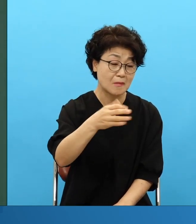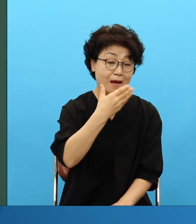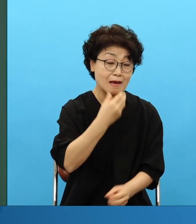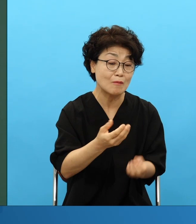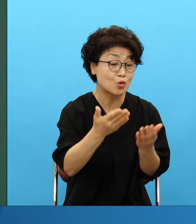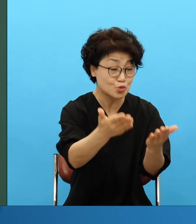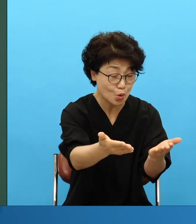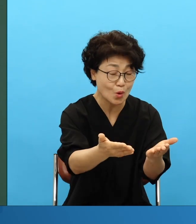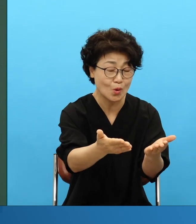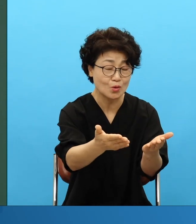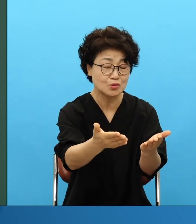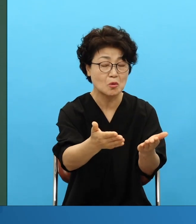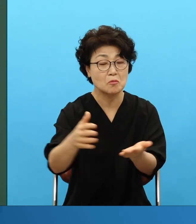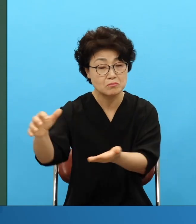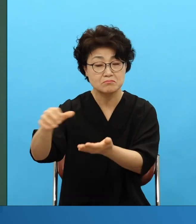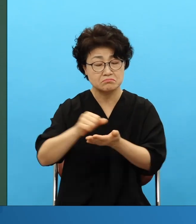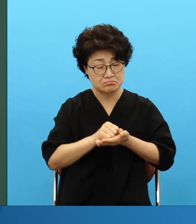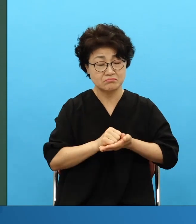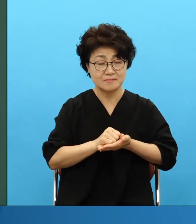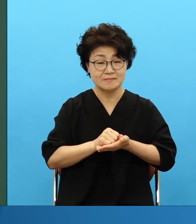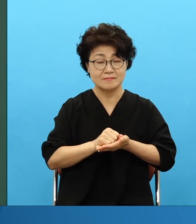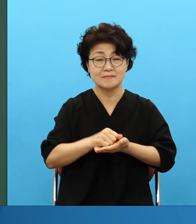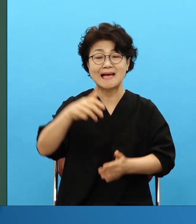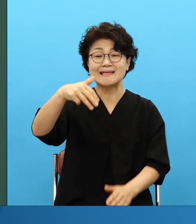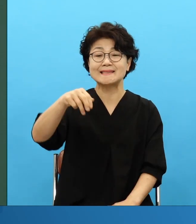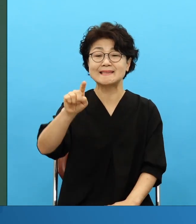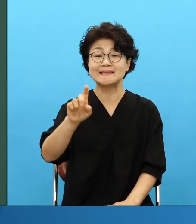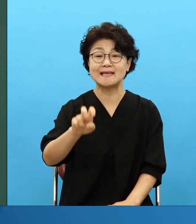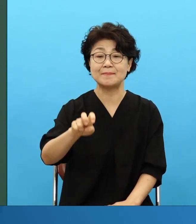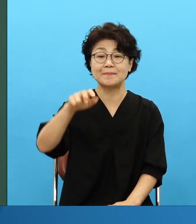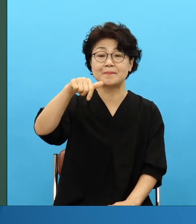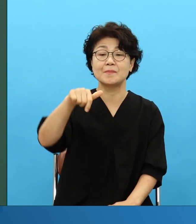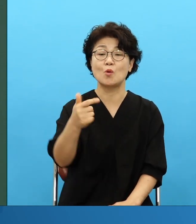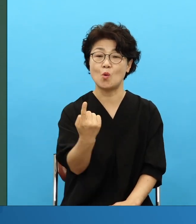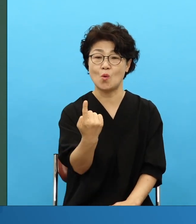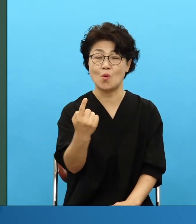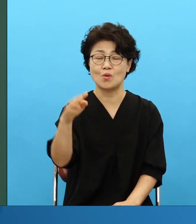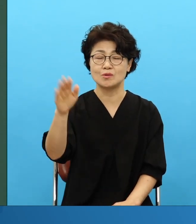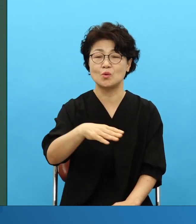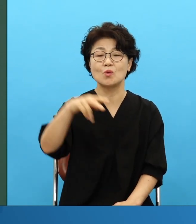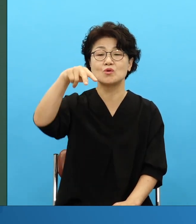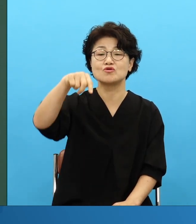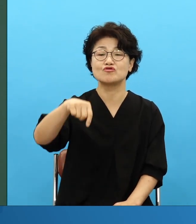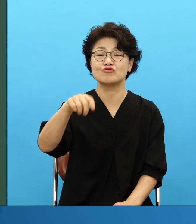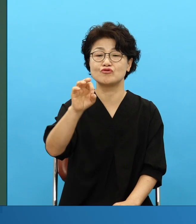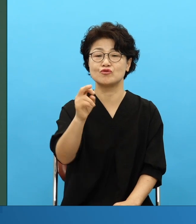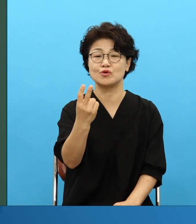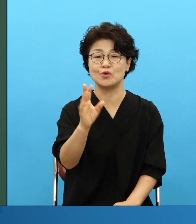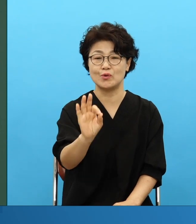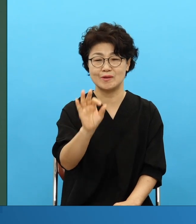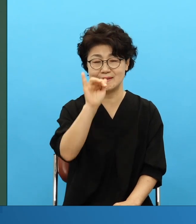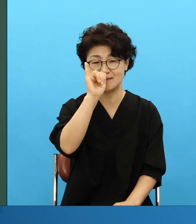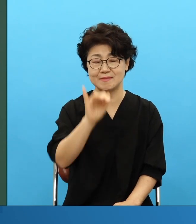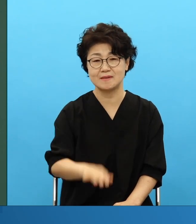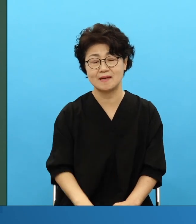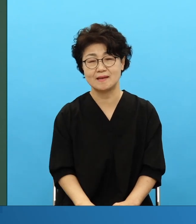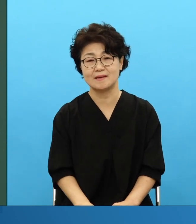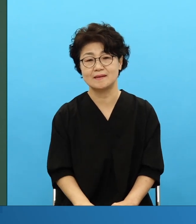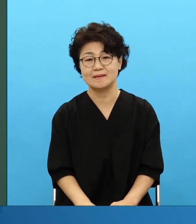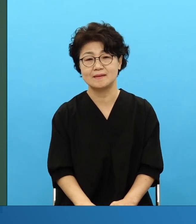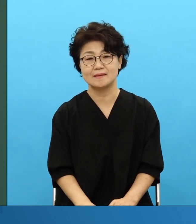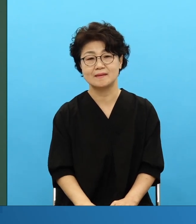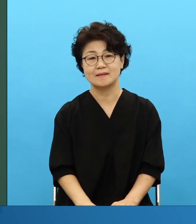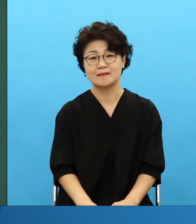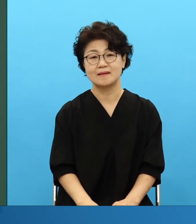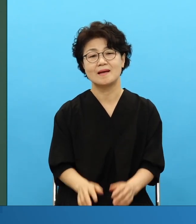can yield or embrace. There are many things that we could just let go. 또 산업인들이 산업이 잘 안 된다, 어렵다